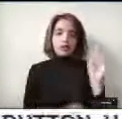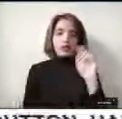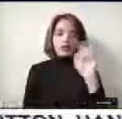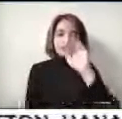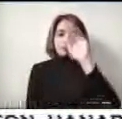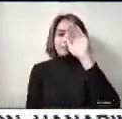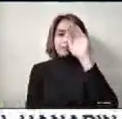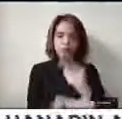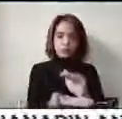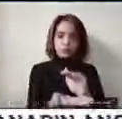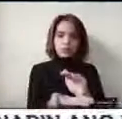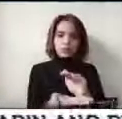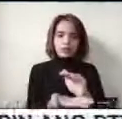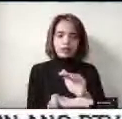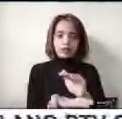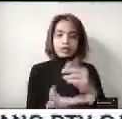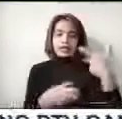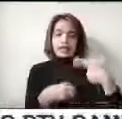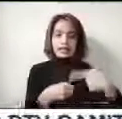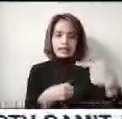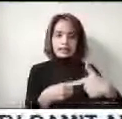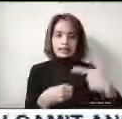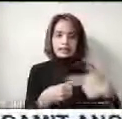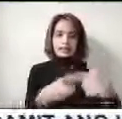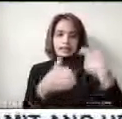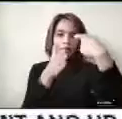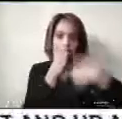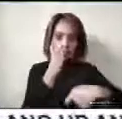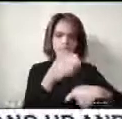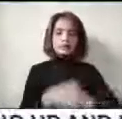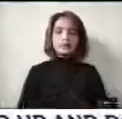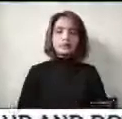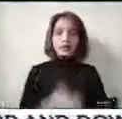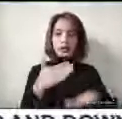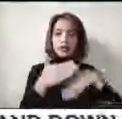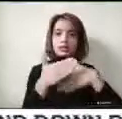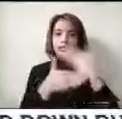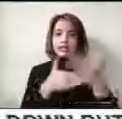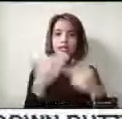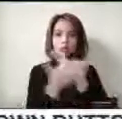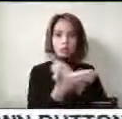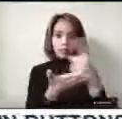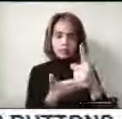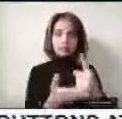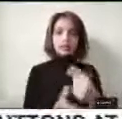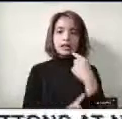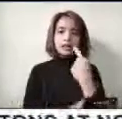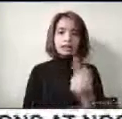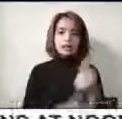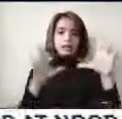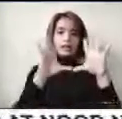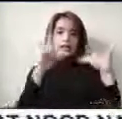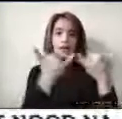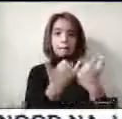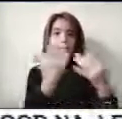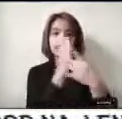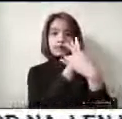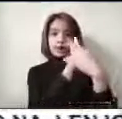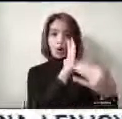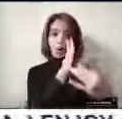At sa ating police report, drug dealers sa Nueva Ecija patay. Matapos makipagbarilan sa mga